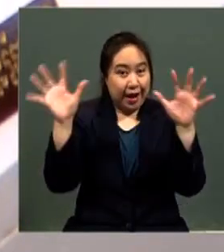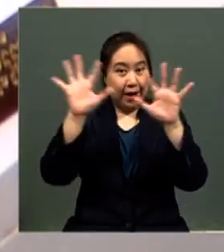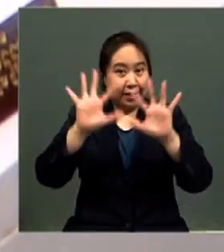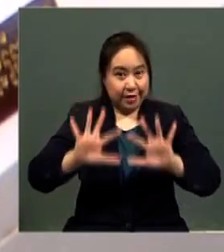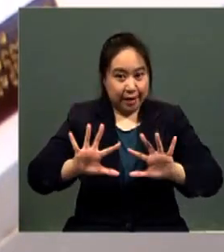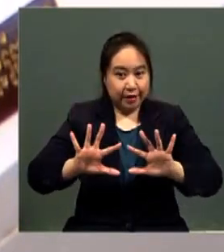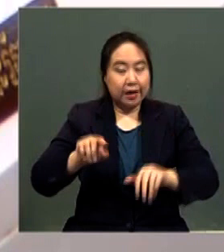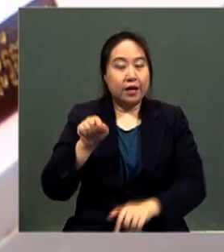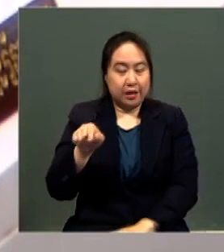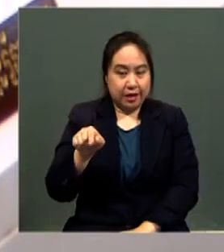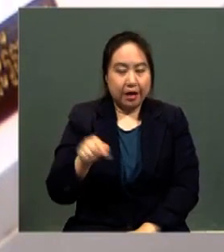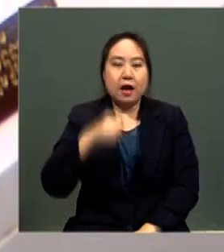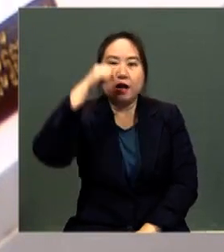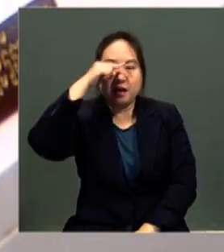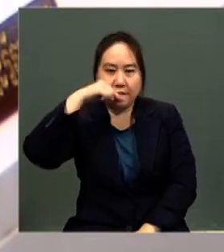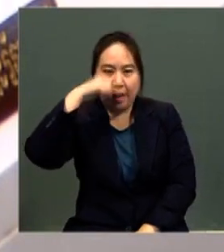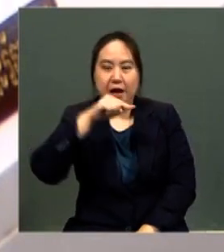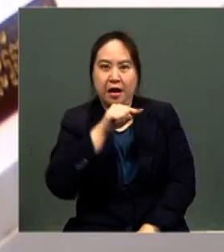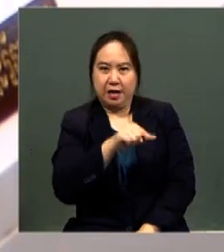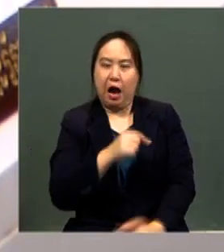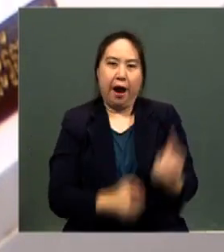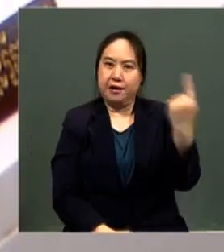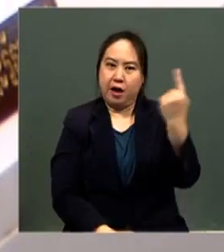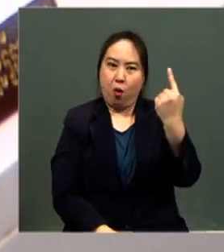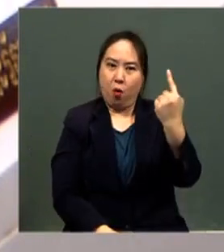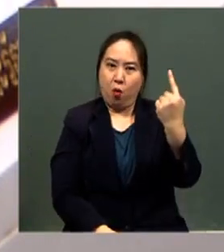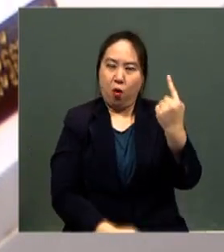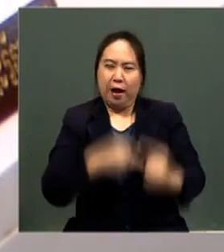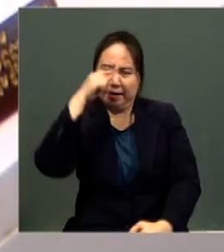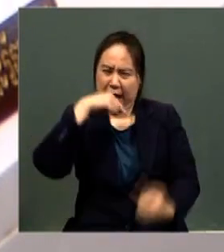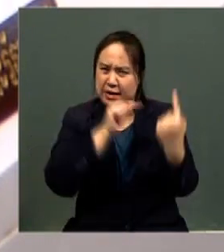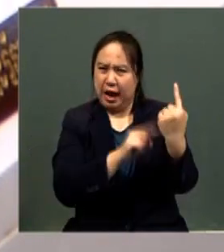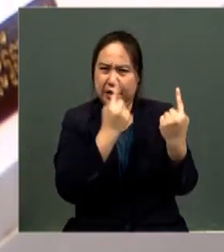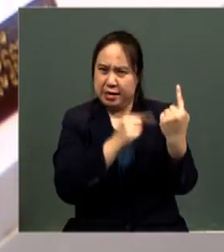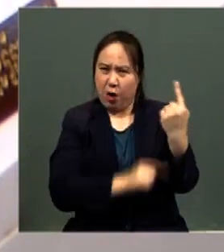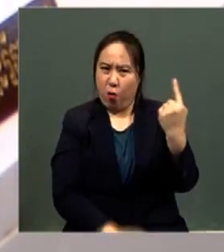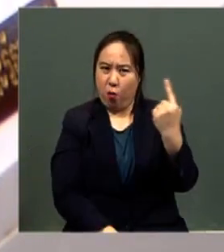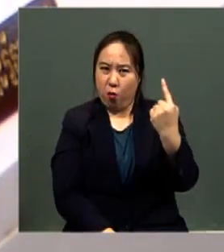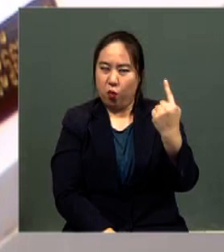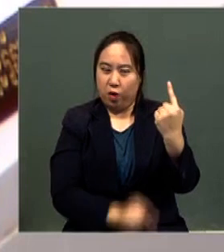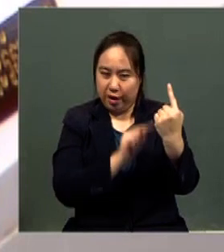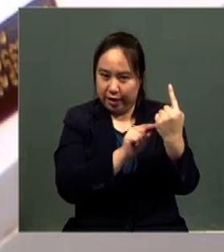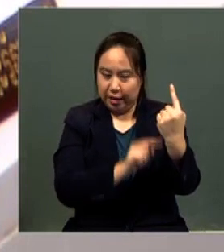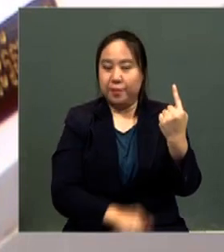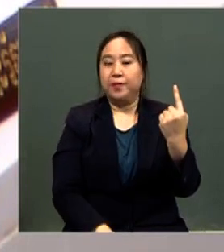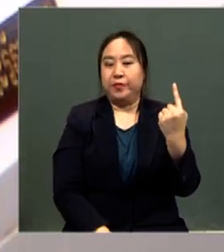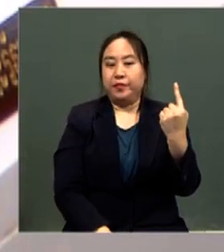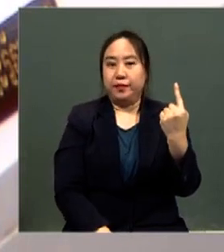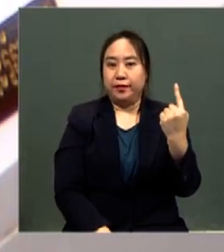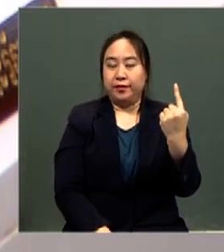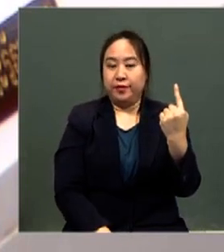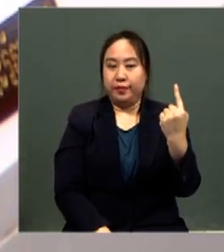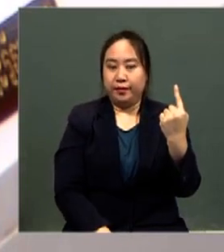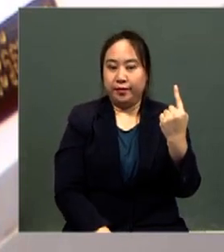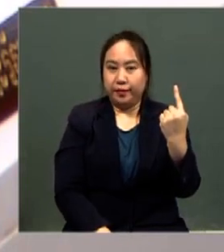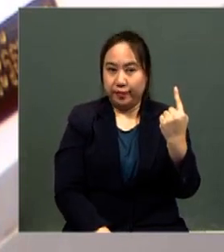นประเทศไทยเป็นประเทศเดียวนะครับประเทศไทยเป็นประเทศเดียวที่ได้รับ